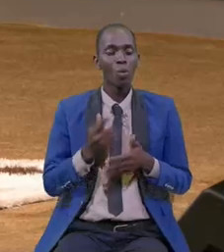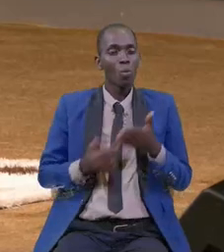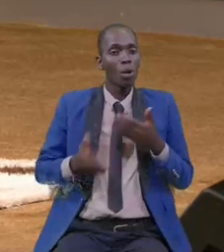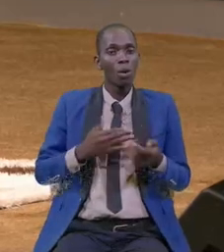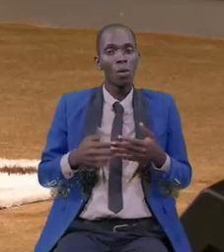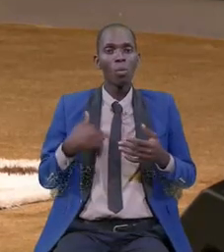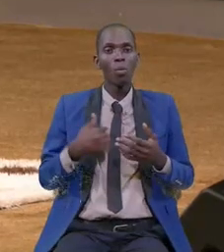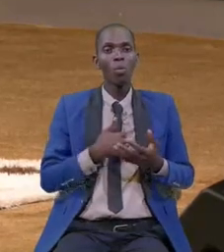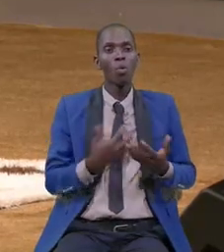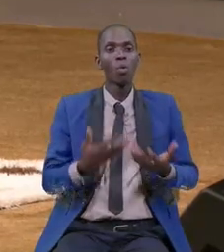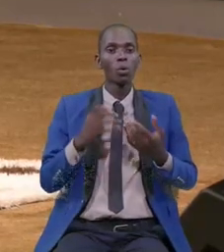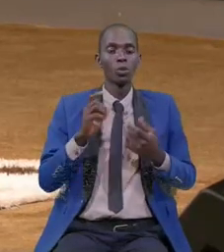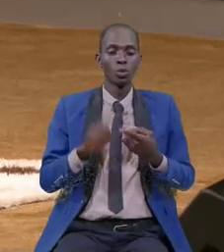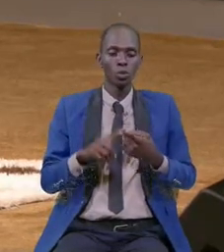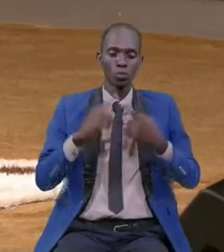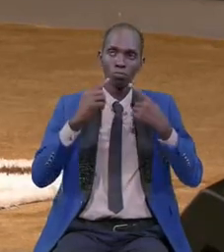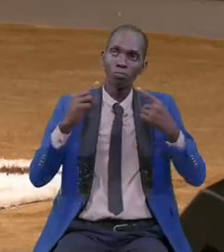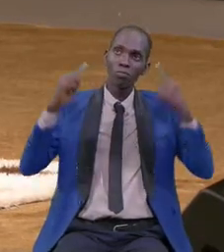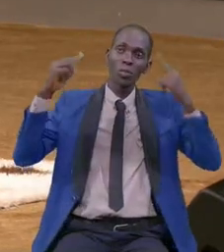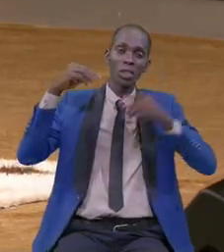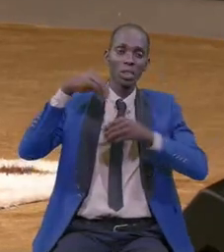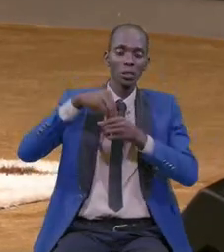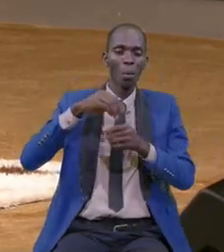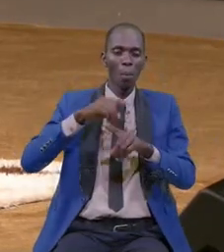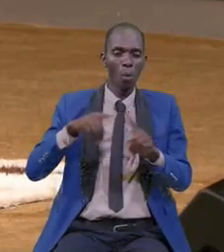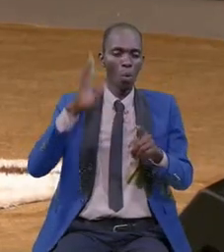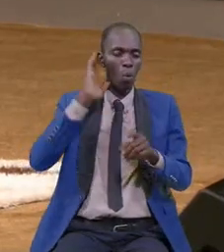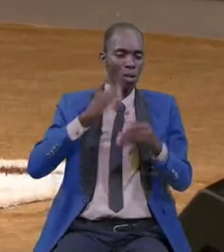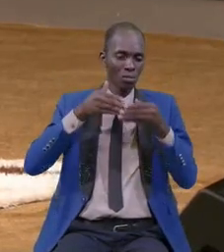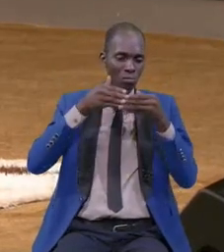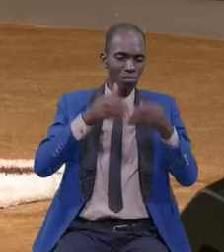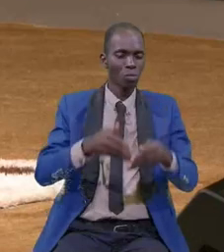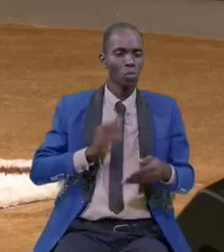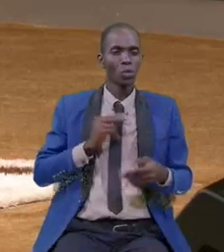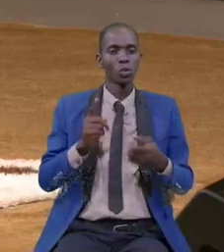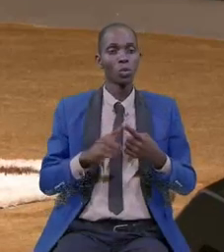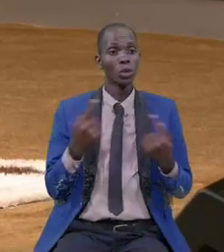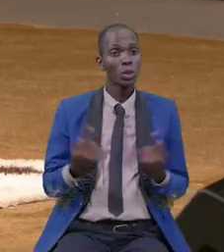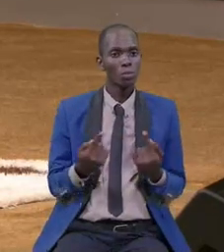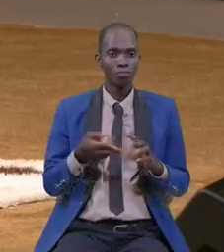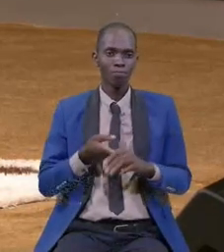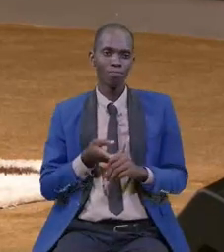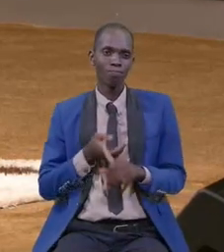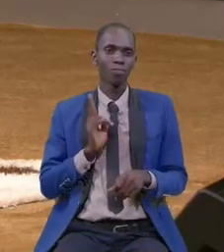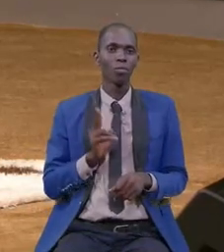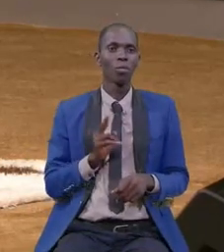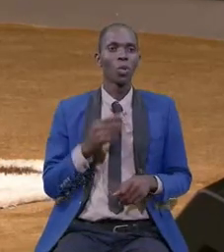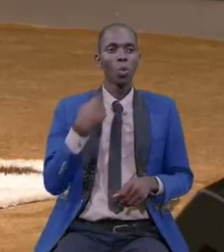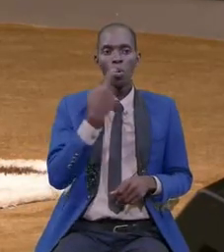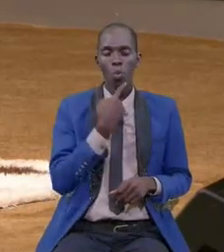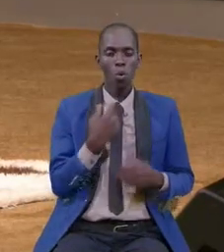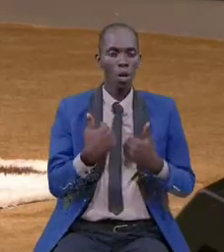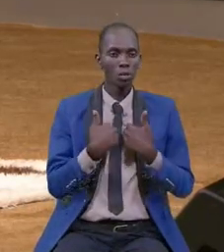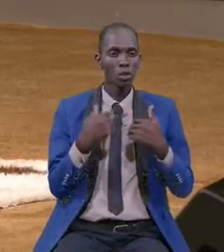accomplir qui va à qui aura à faire avec le péché nous devons abandonner il n'a pas péché lui qui n'a commis aucun